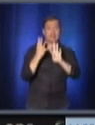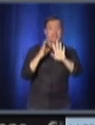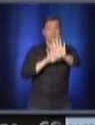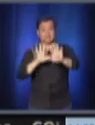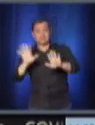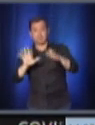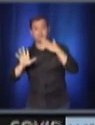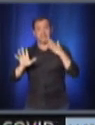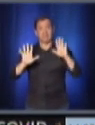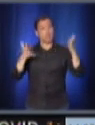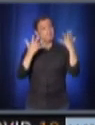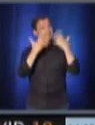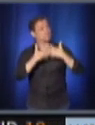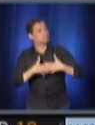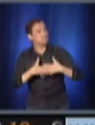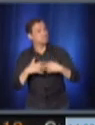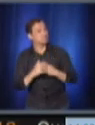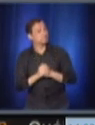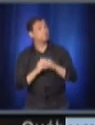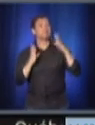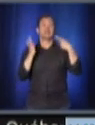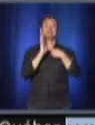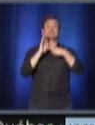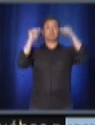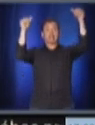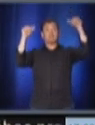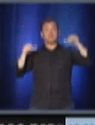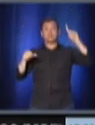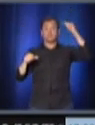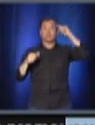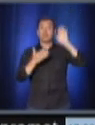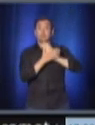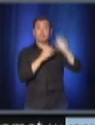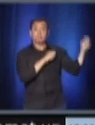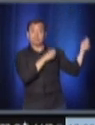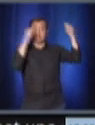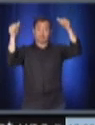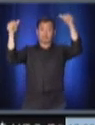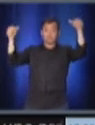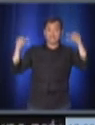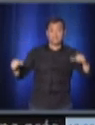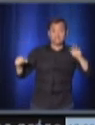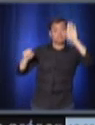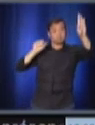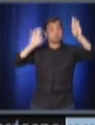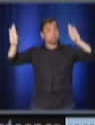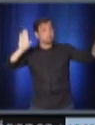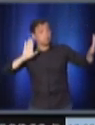on me nommait là, des affiches du gouvernement qui pourraient être placées dans les bars ou encore des patrouilles de sensibilisation.